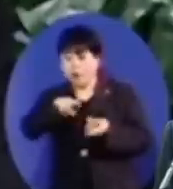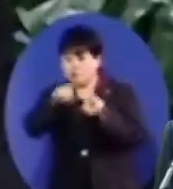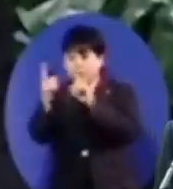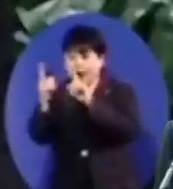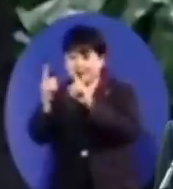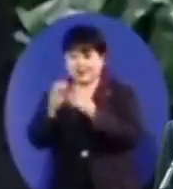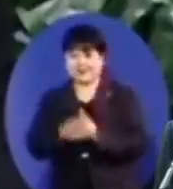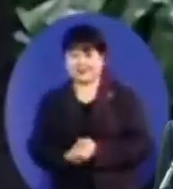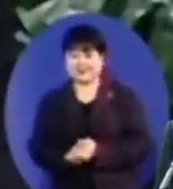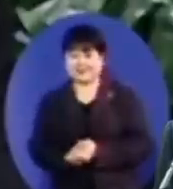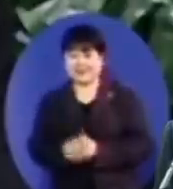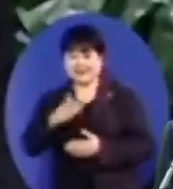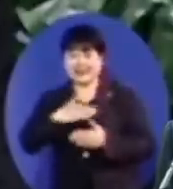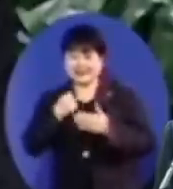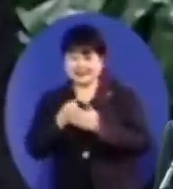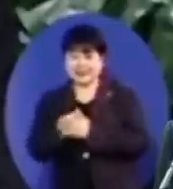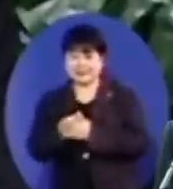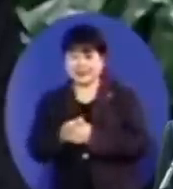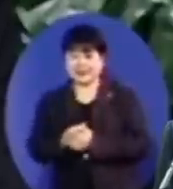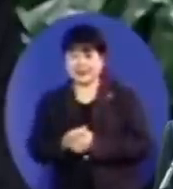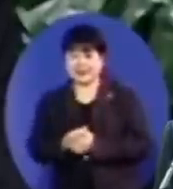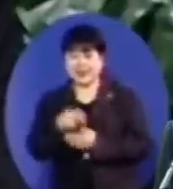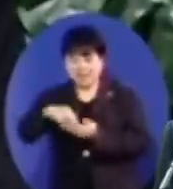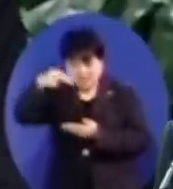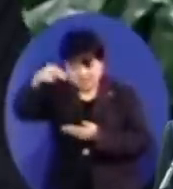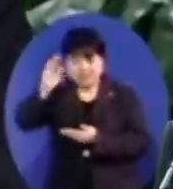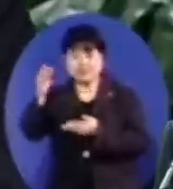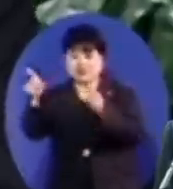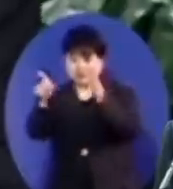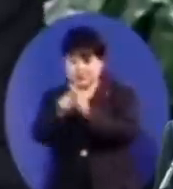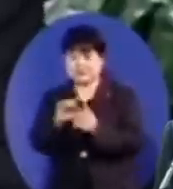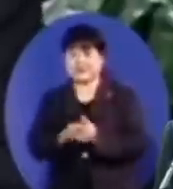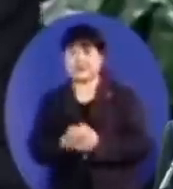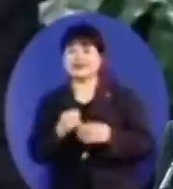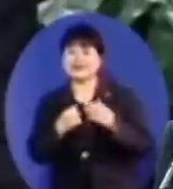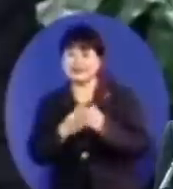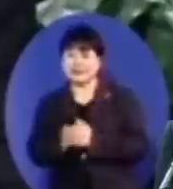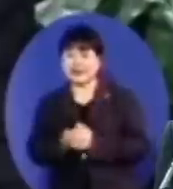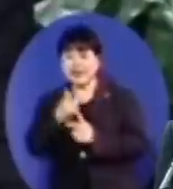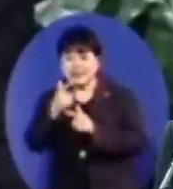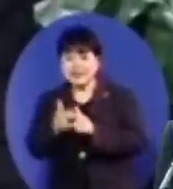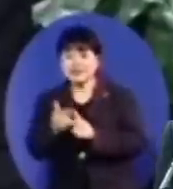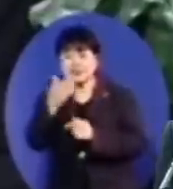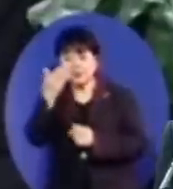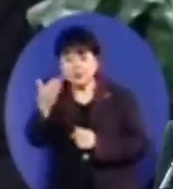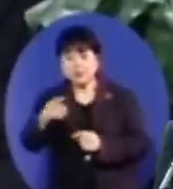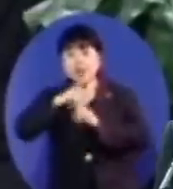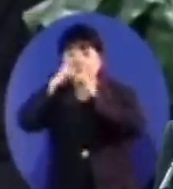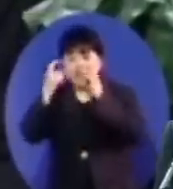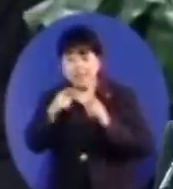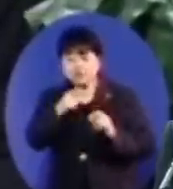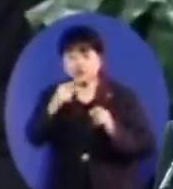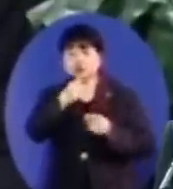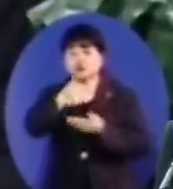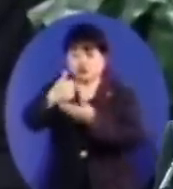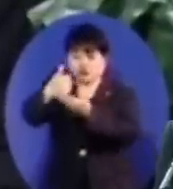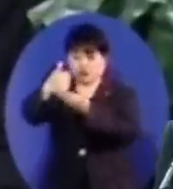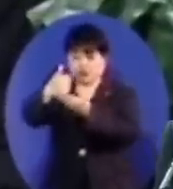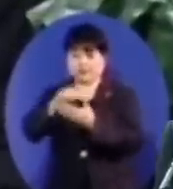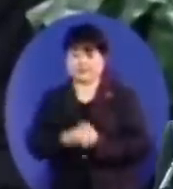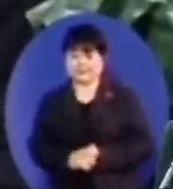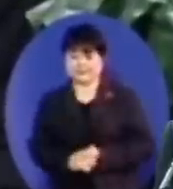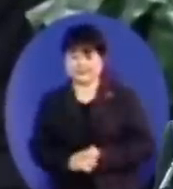부활하셨고 나 때문에 승천하는 것입니다. 그러므로 예수님은 여러분 개인의 구주지